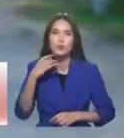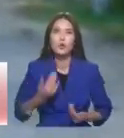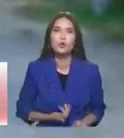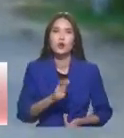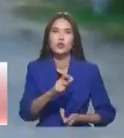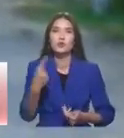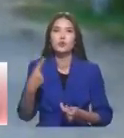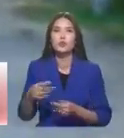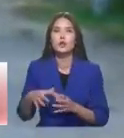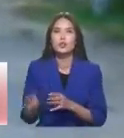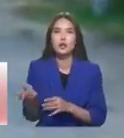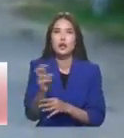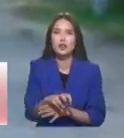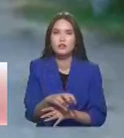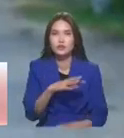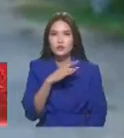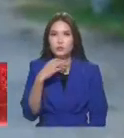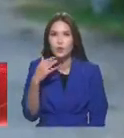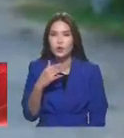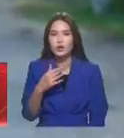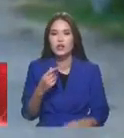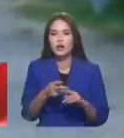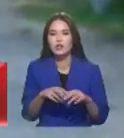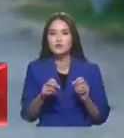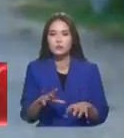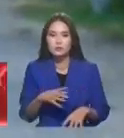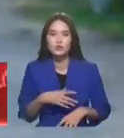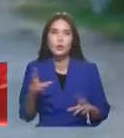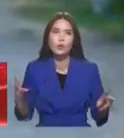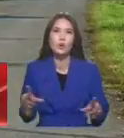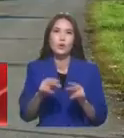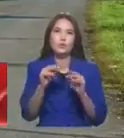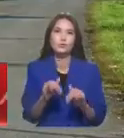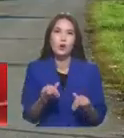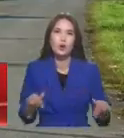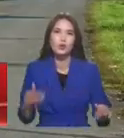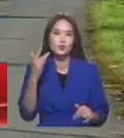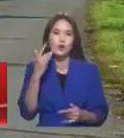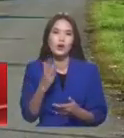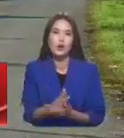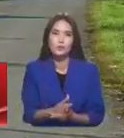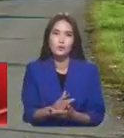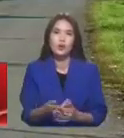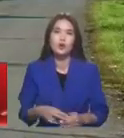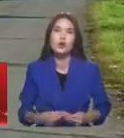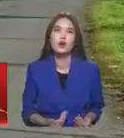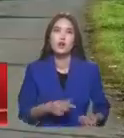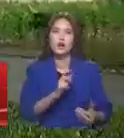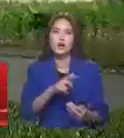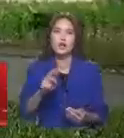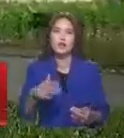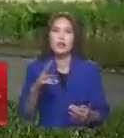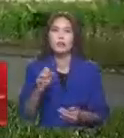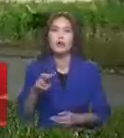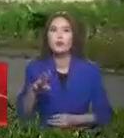других сел. Вследствие того, наверное, что наше село успешно и развивается. Хорошо живется и жителям села Белое, что в Мамлютском